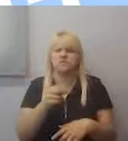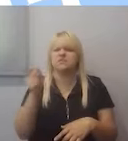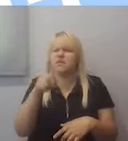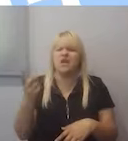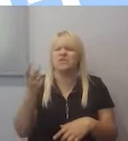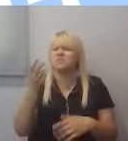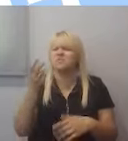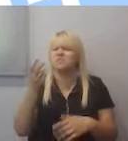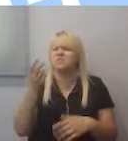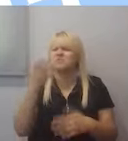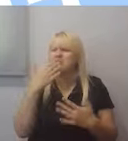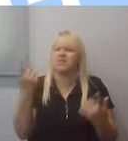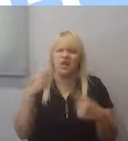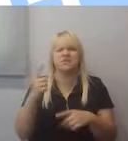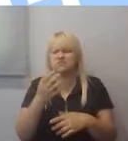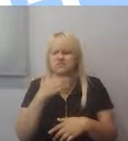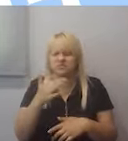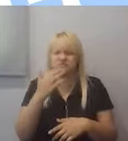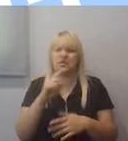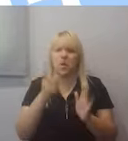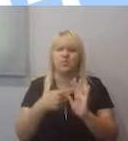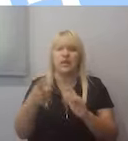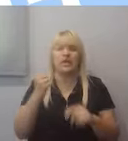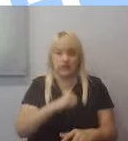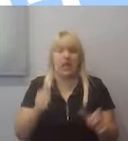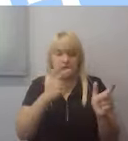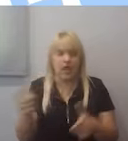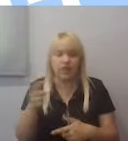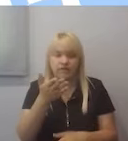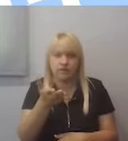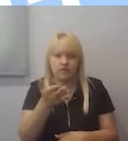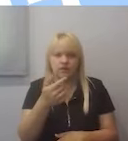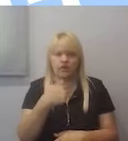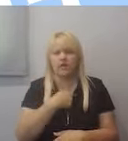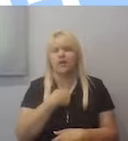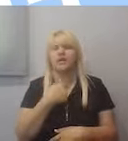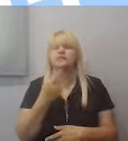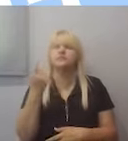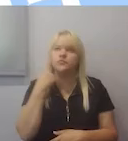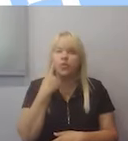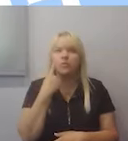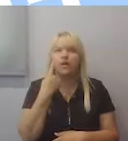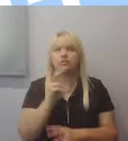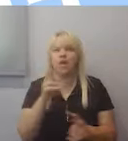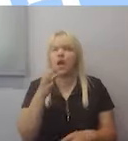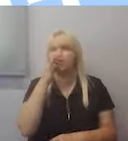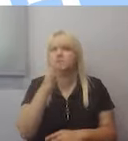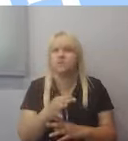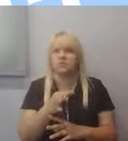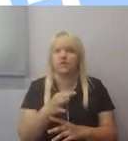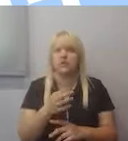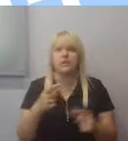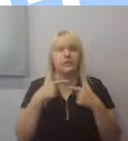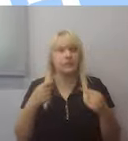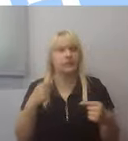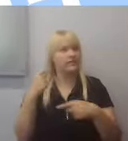man jautā vai dienests ir gatavs un es domāju kā man atbildēt kā pionieram vienmēr gatavs